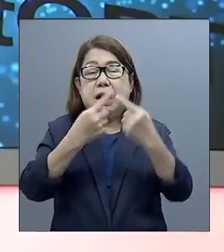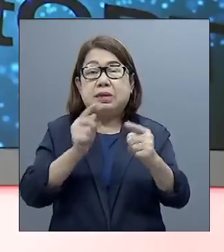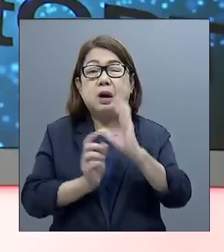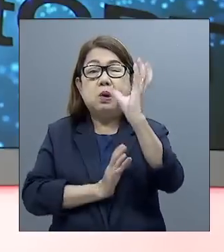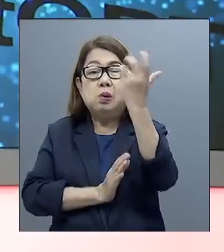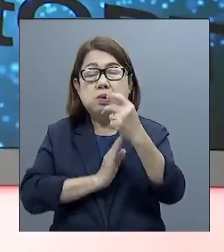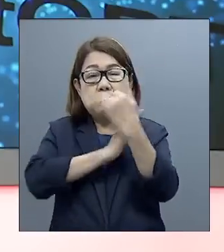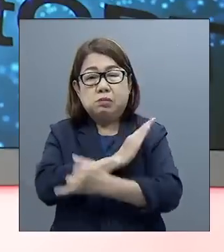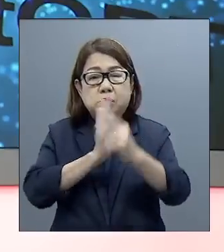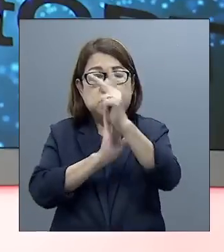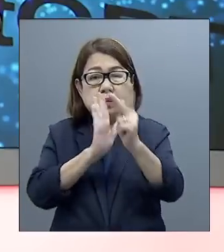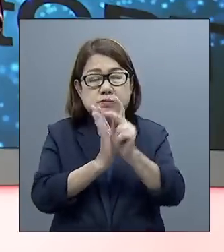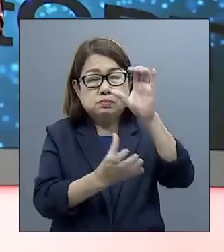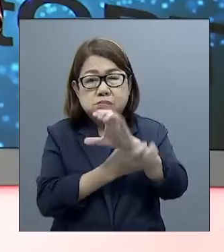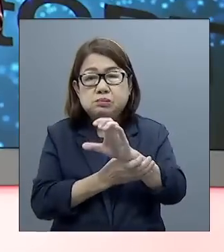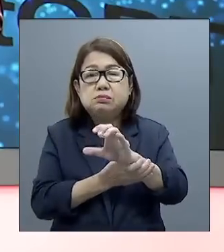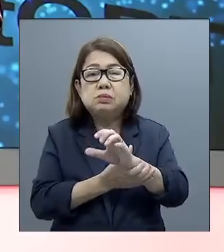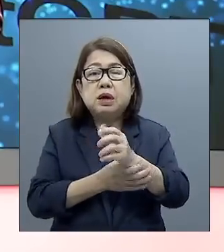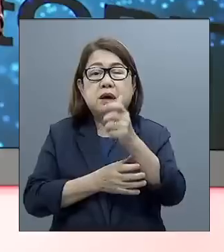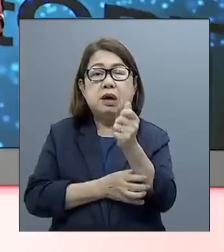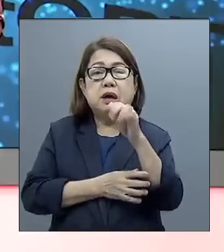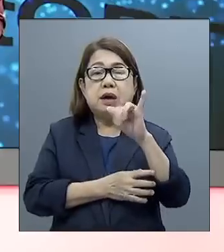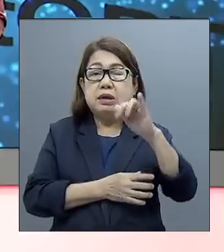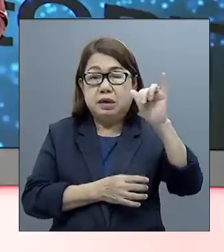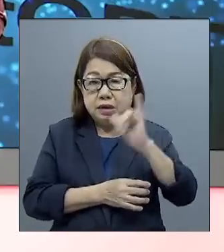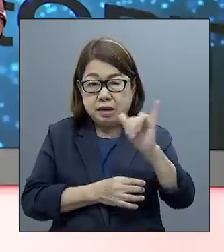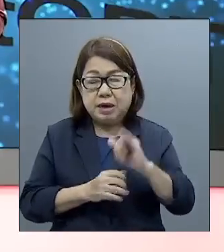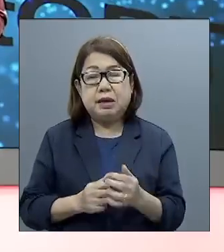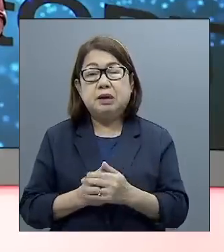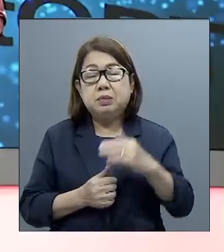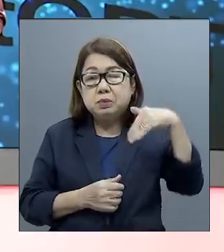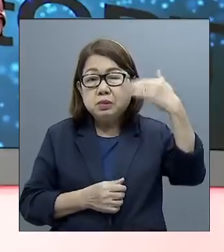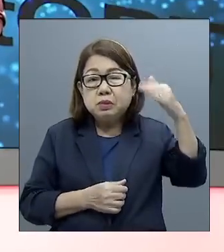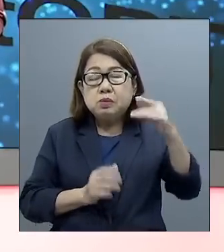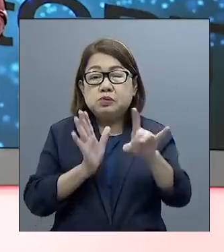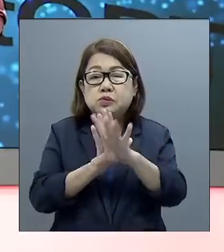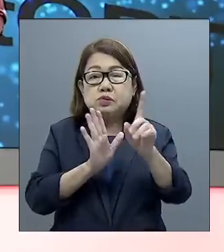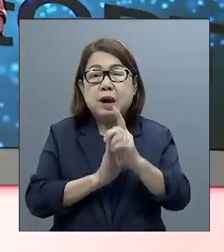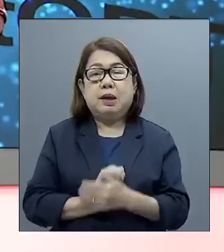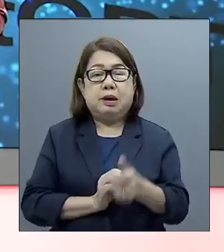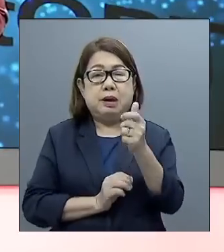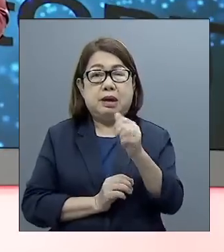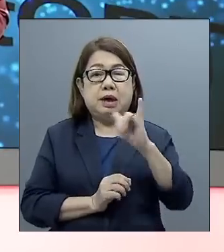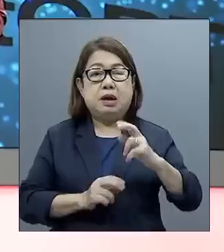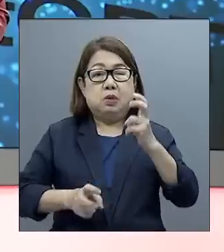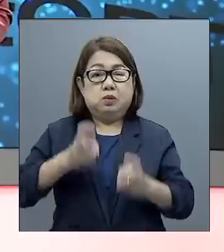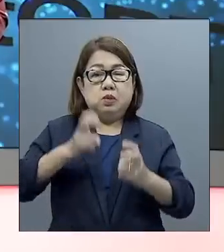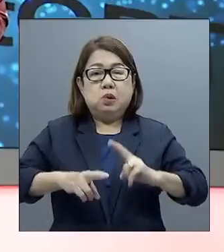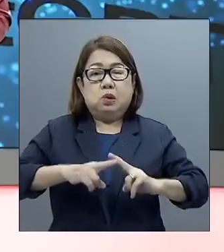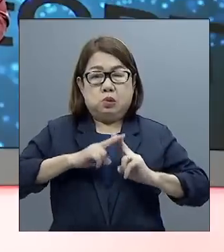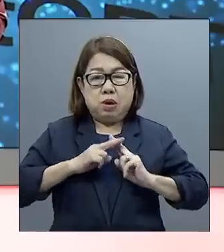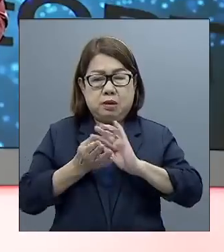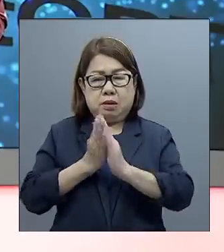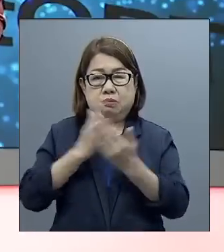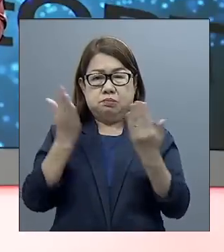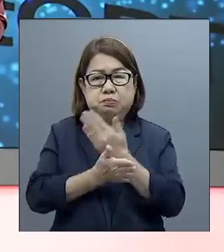รการควบคุมการพัฒนา AI นะคะซึ่งในท้ายที่สุดแล้วอาจจะทำให้ AI เนี่ยพัฒนาตัวเองและทำให้เกิดอันตราย